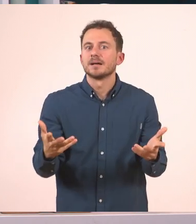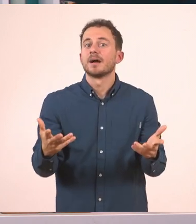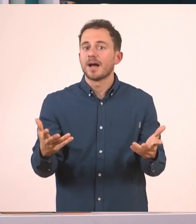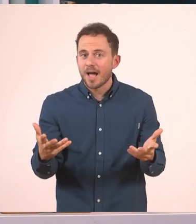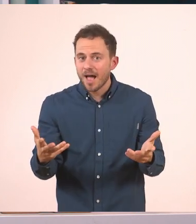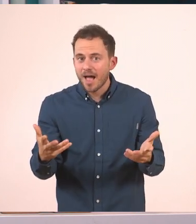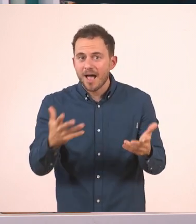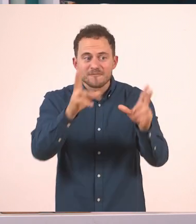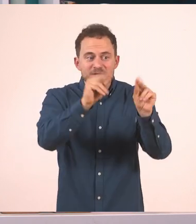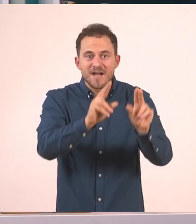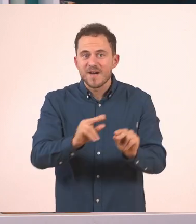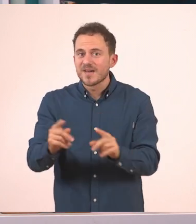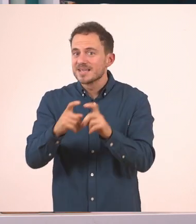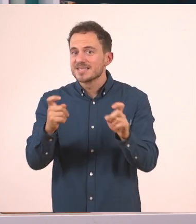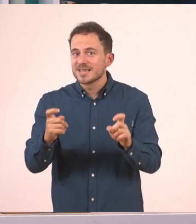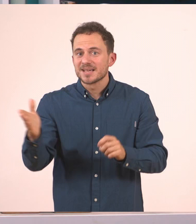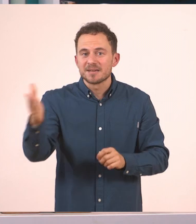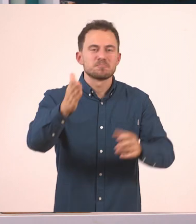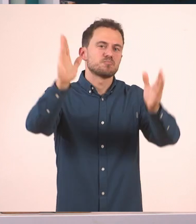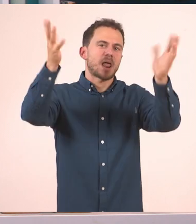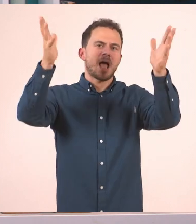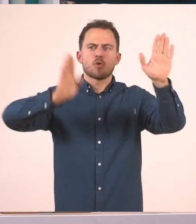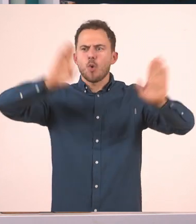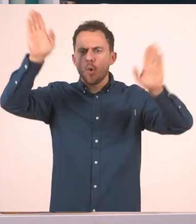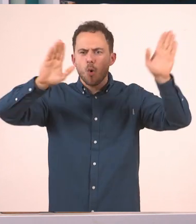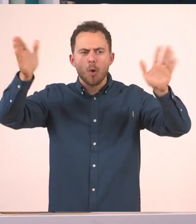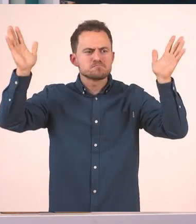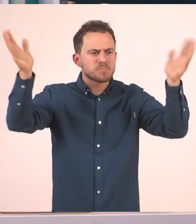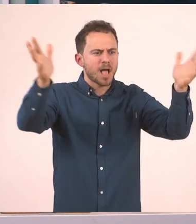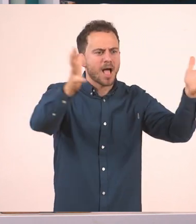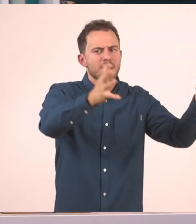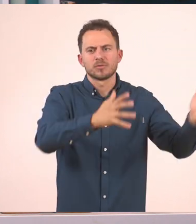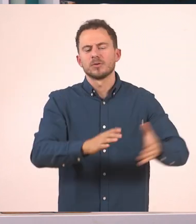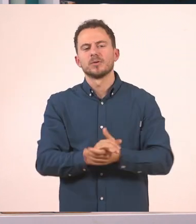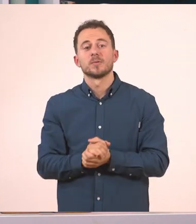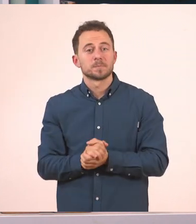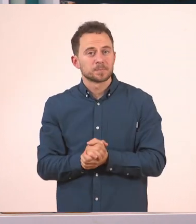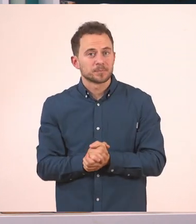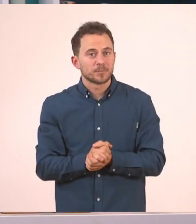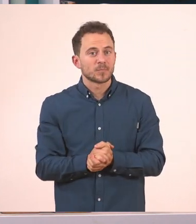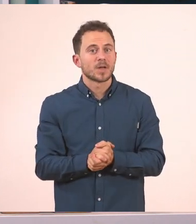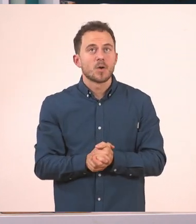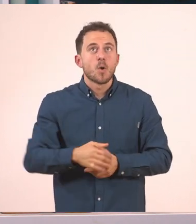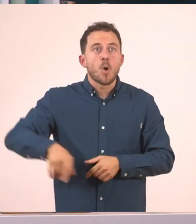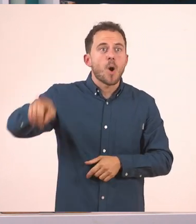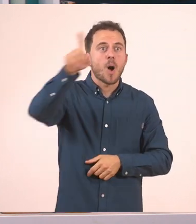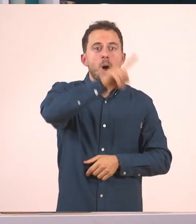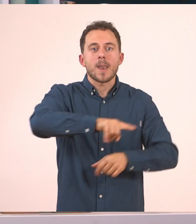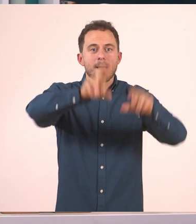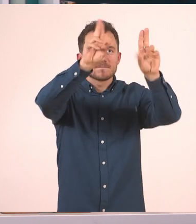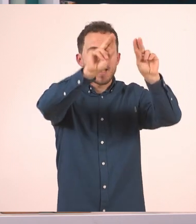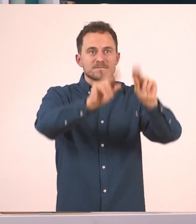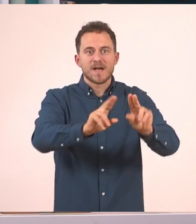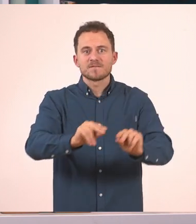Μπράβο, το βρήκατε. Πολλά χέρια βλέπω. Πολλά παιδιά φωνάζουνε. Έχουν όλα κοινό το